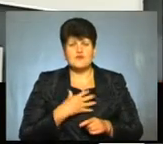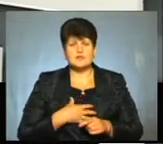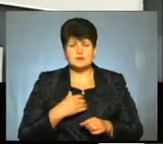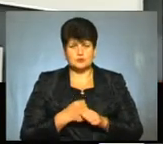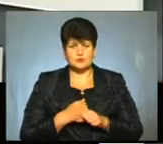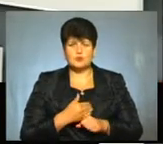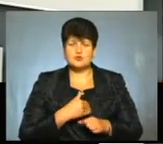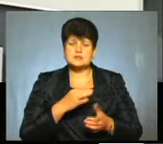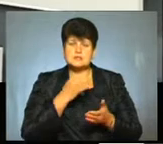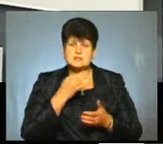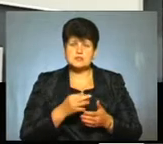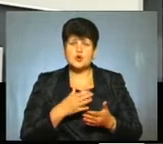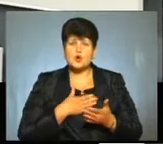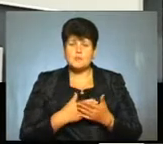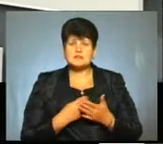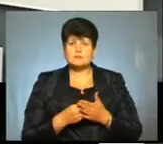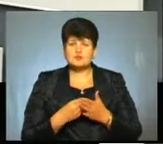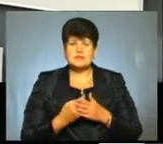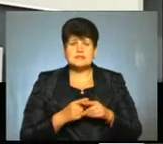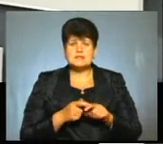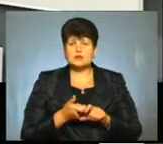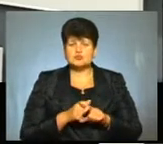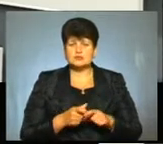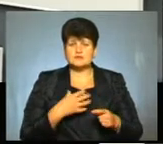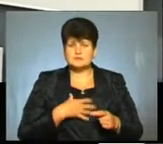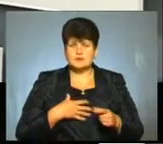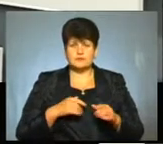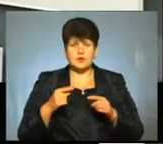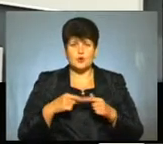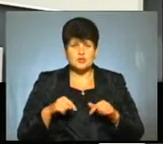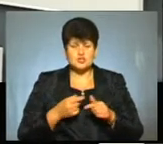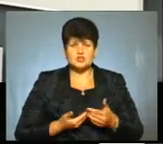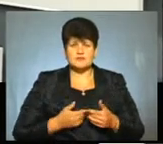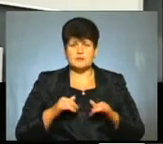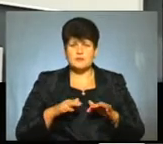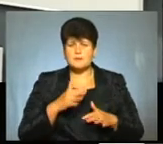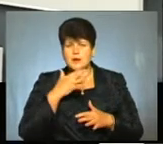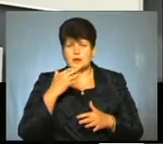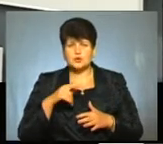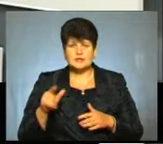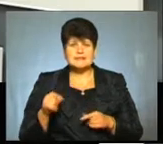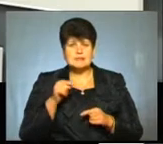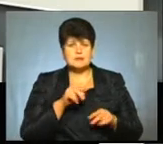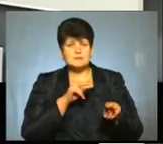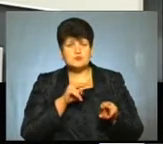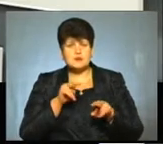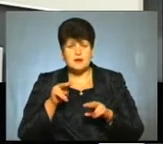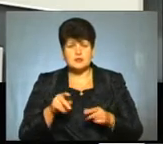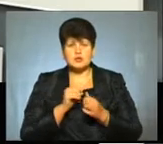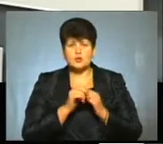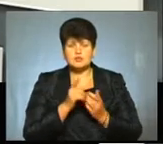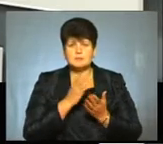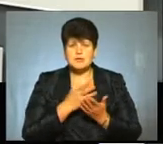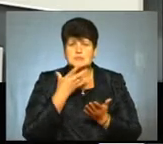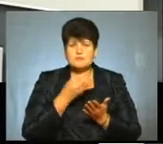зробити? Насправді хочу зазначити, що громадський бюджет – це дуже живий організм, живий процес, тому що дуже багато людей за ним спостерігають, і кожен